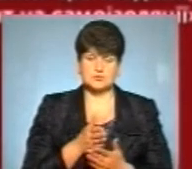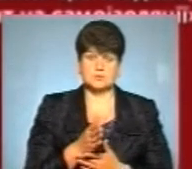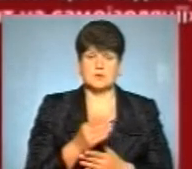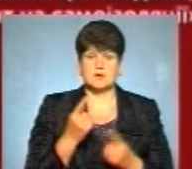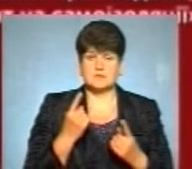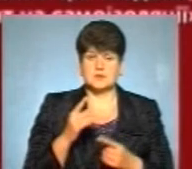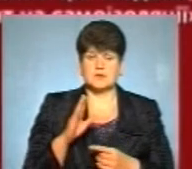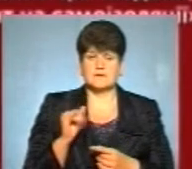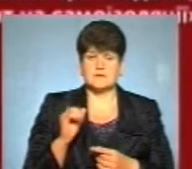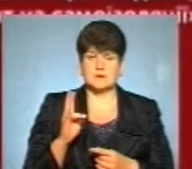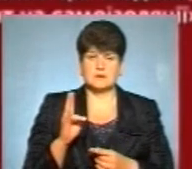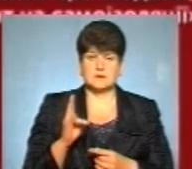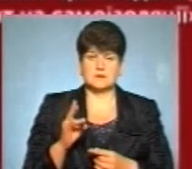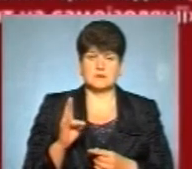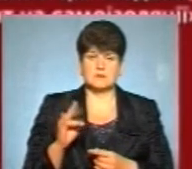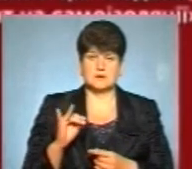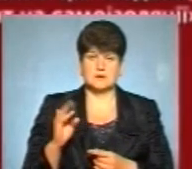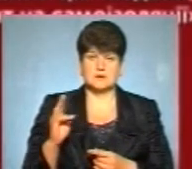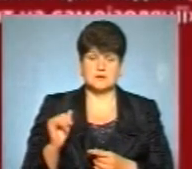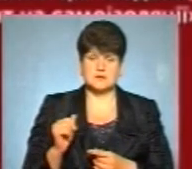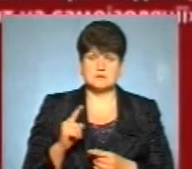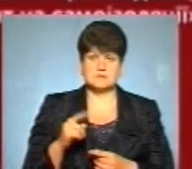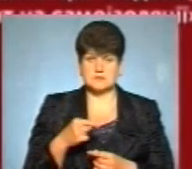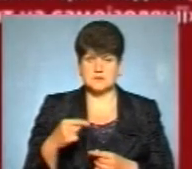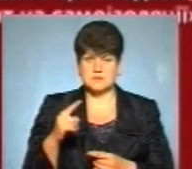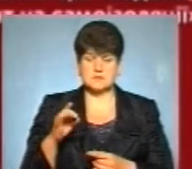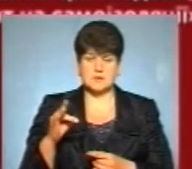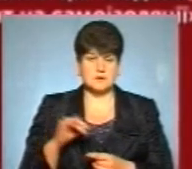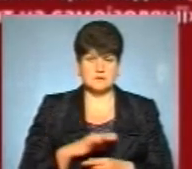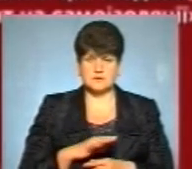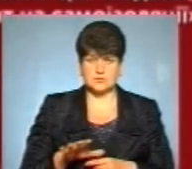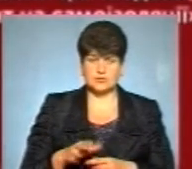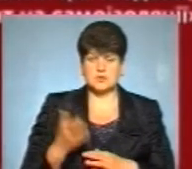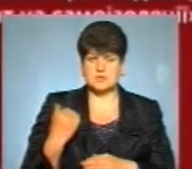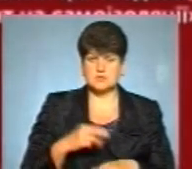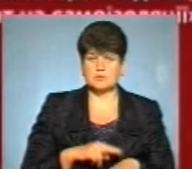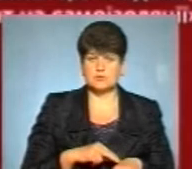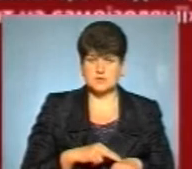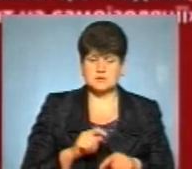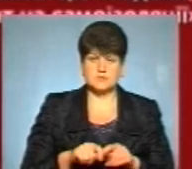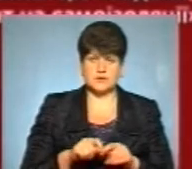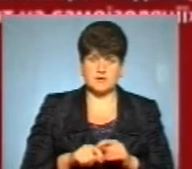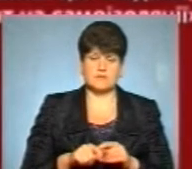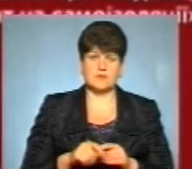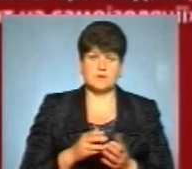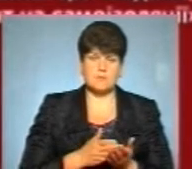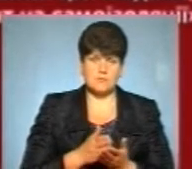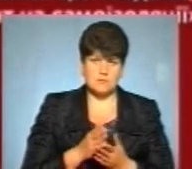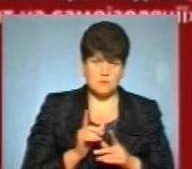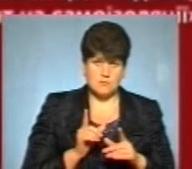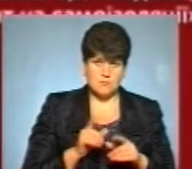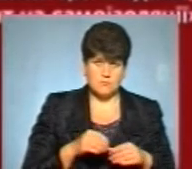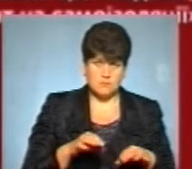відбувся. Перед тим була поліція і перевіряла цей маршрут, і був складений протокол